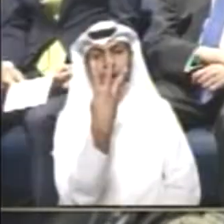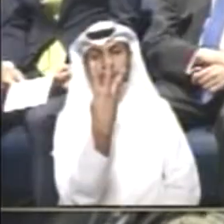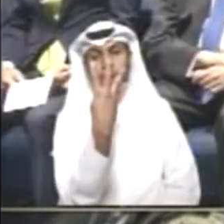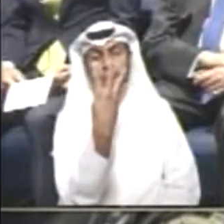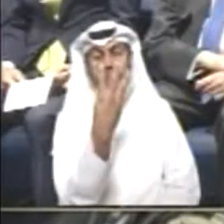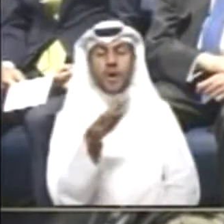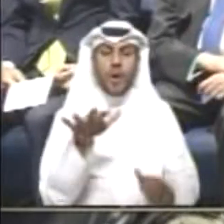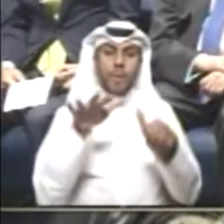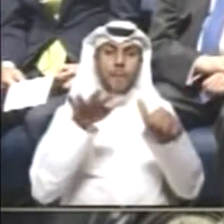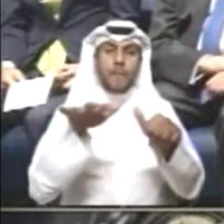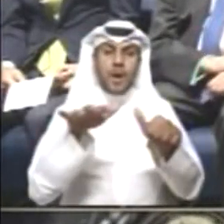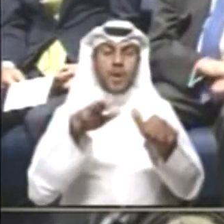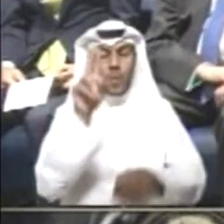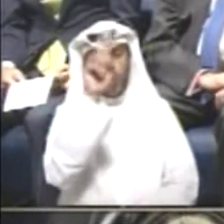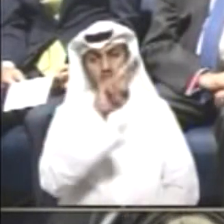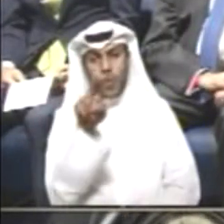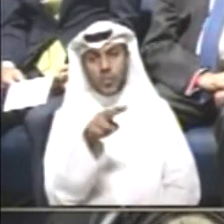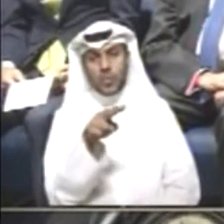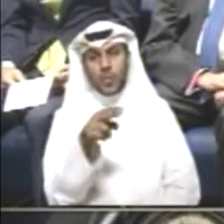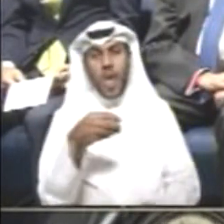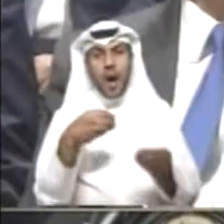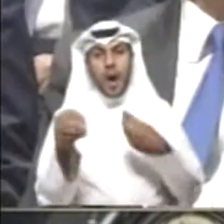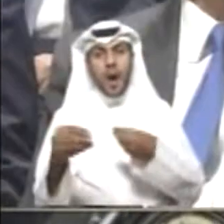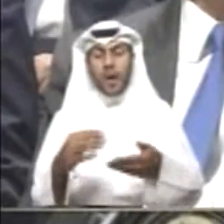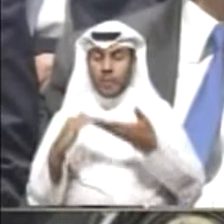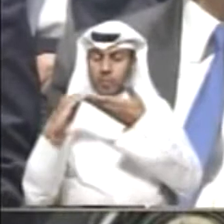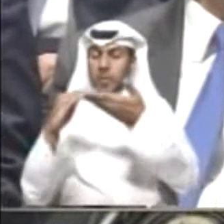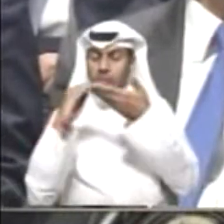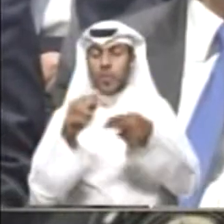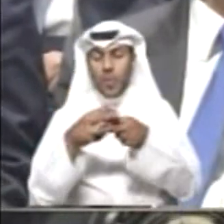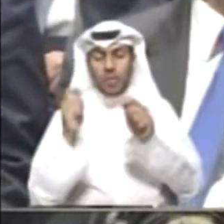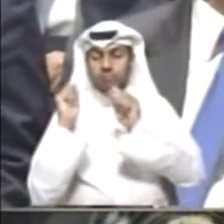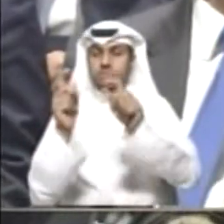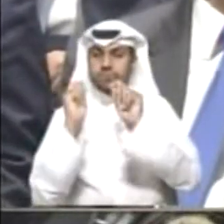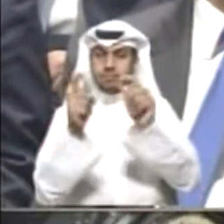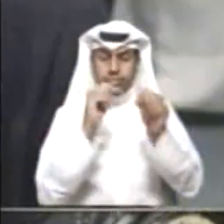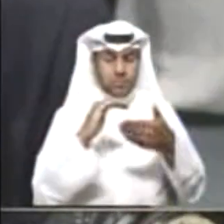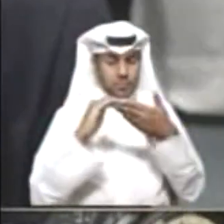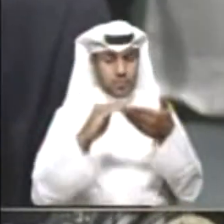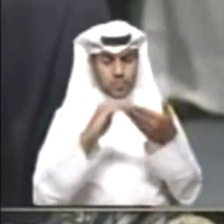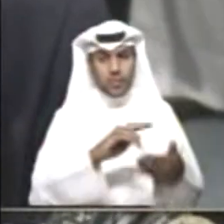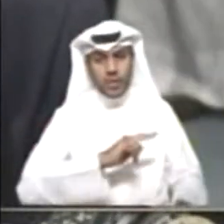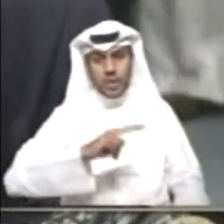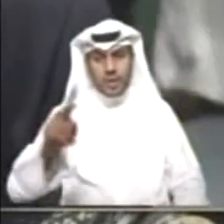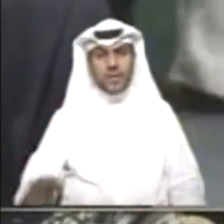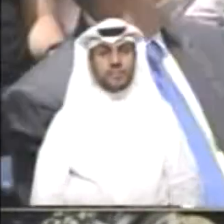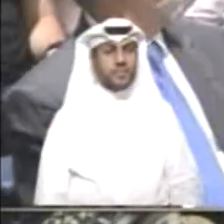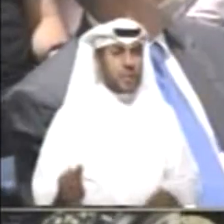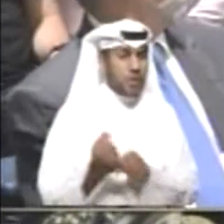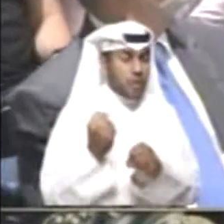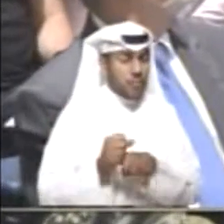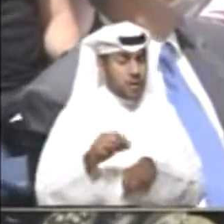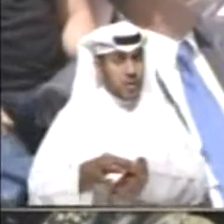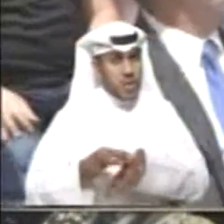400 مليون دولار. أكثر من 16,000 موظف في 134 دولة يعملون تحت مظلة